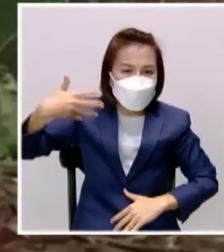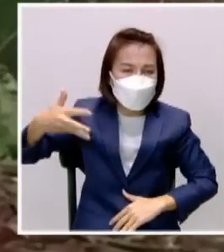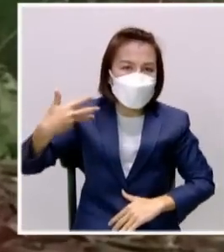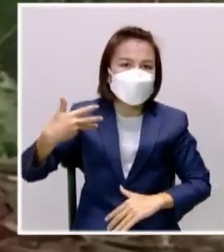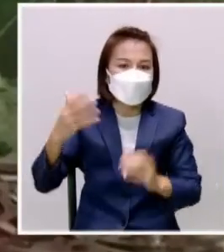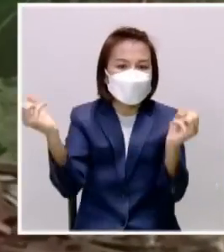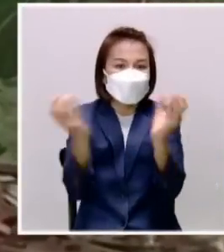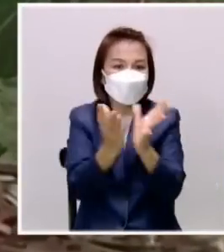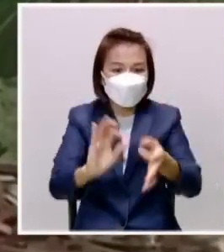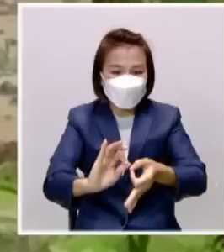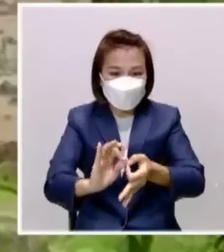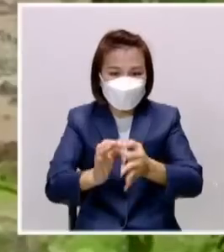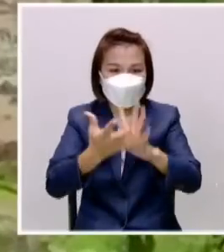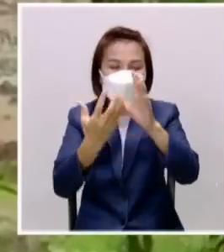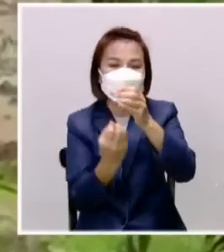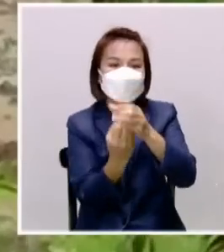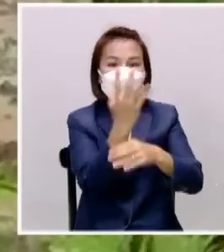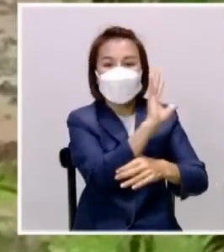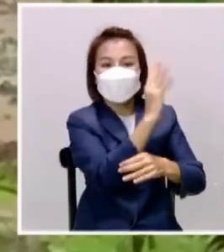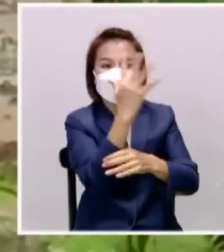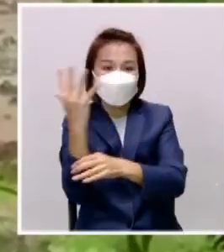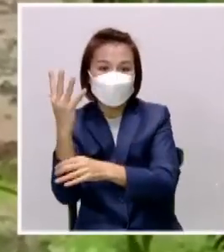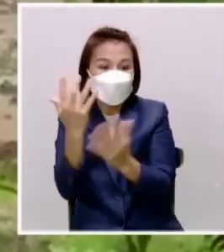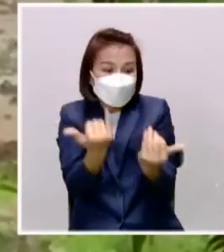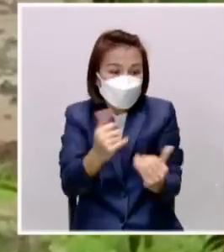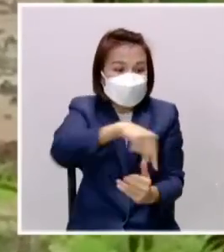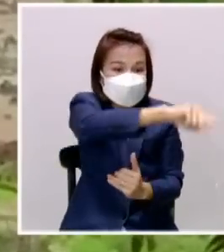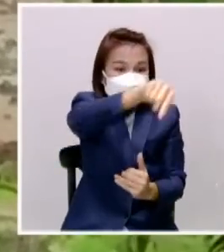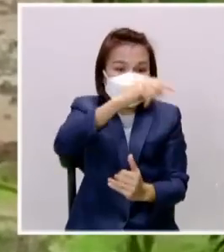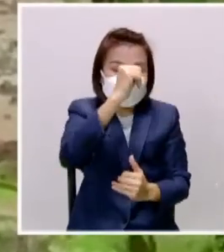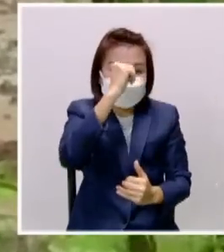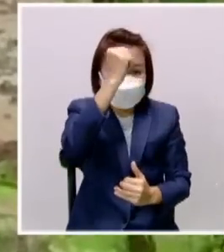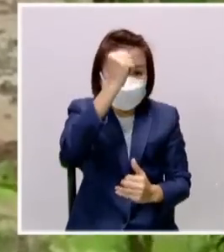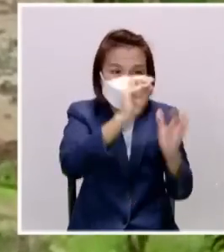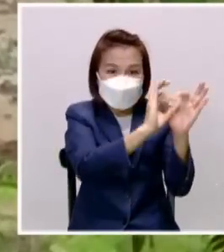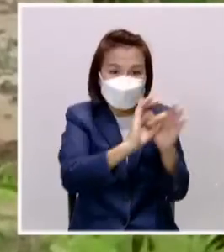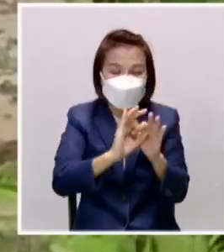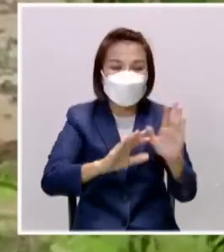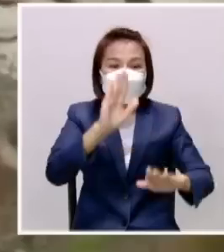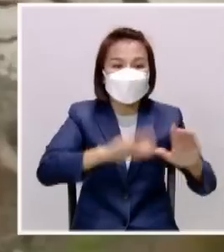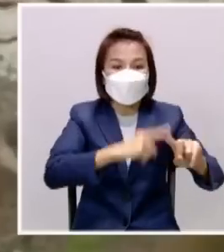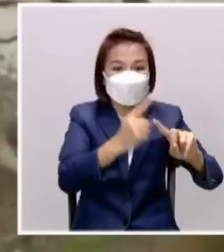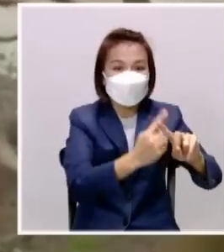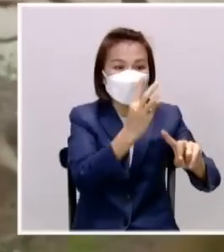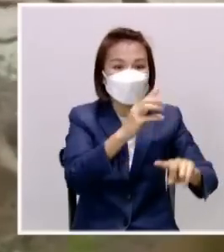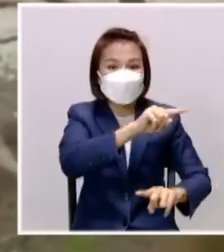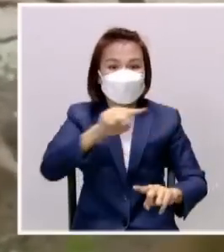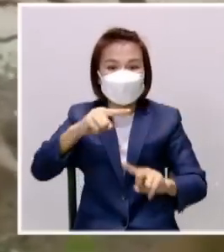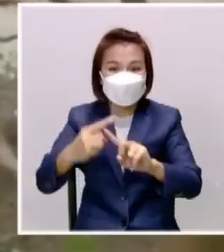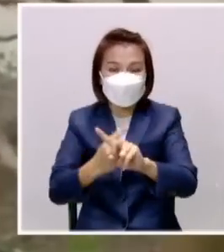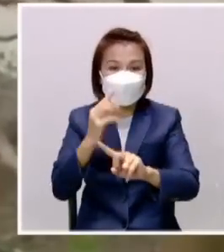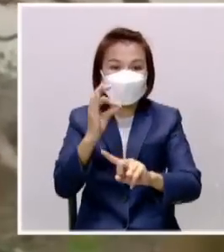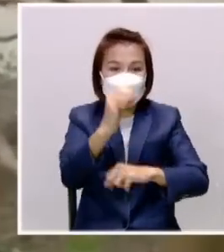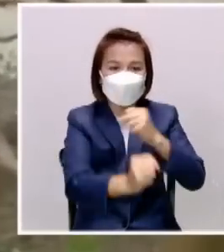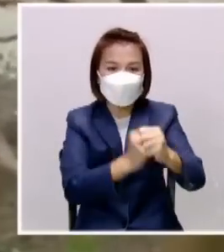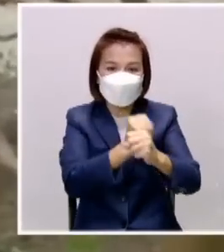เกิดไฟป่าลุกลามสำหรับช่วงมรสุมในอินเดียก็จะอยู่ในช่วงของเดือนมิถุนายนไปจนถึงเดือนกันยายนของทุก